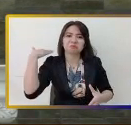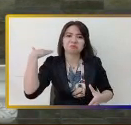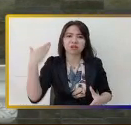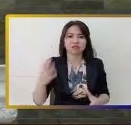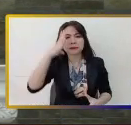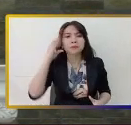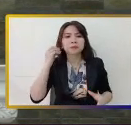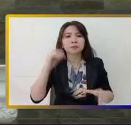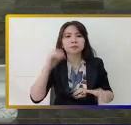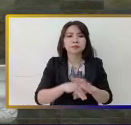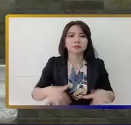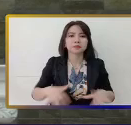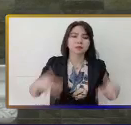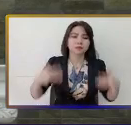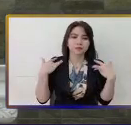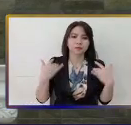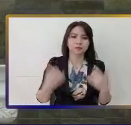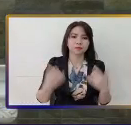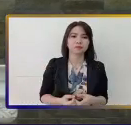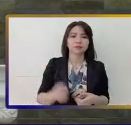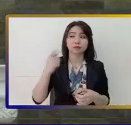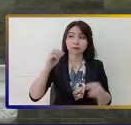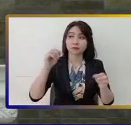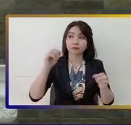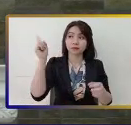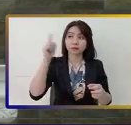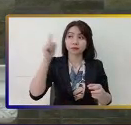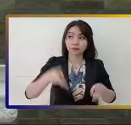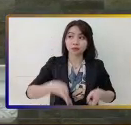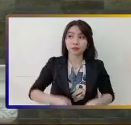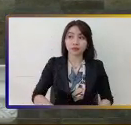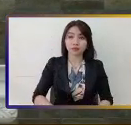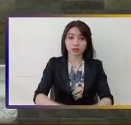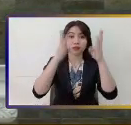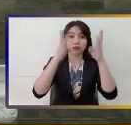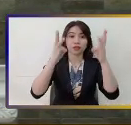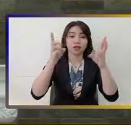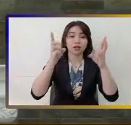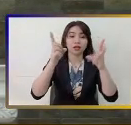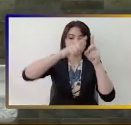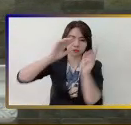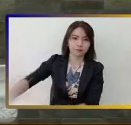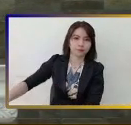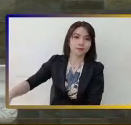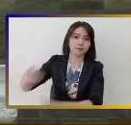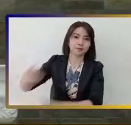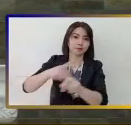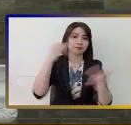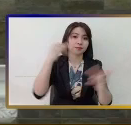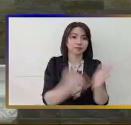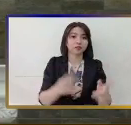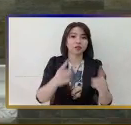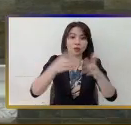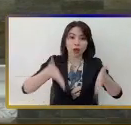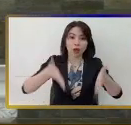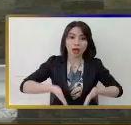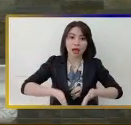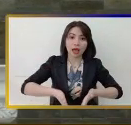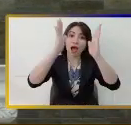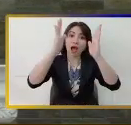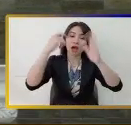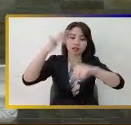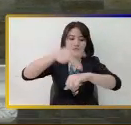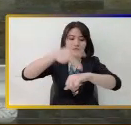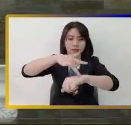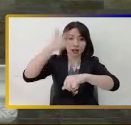The only way to get away from it is to allow the touch of God in